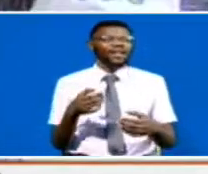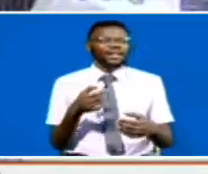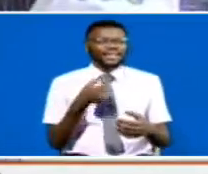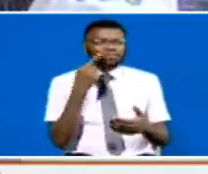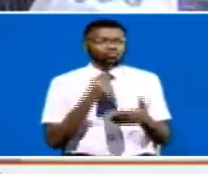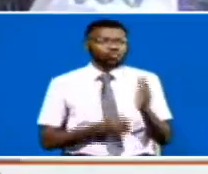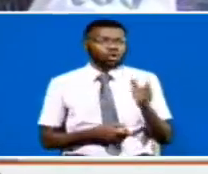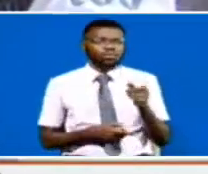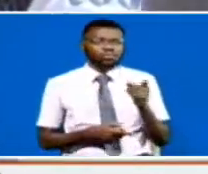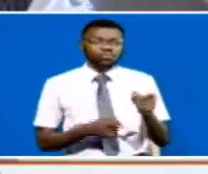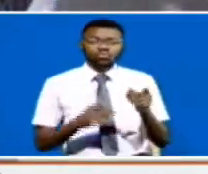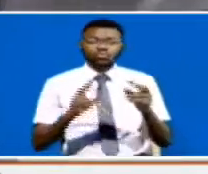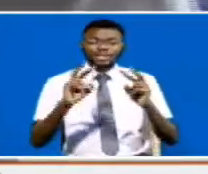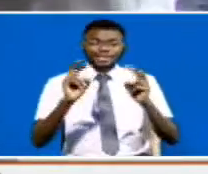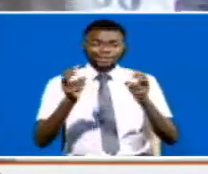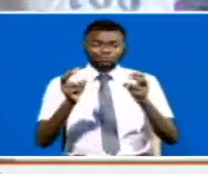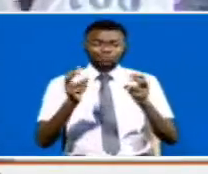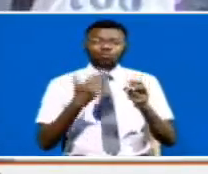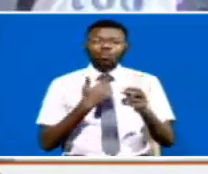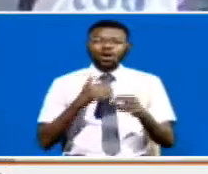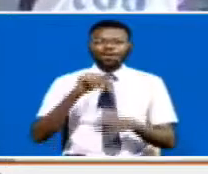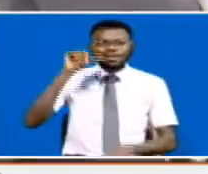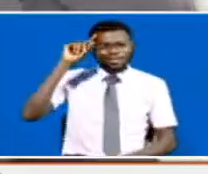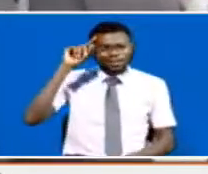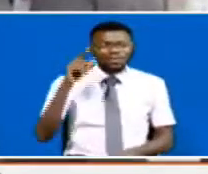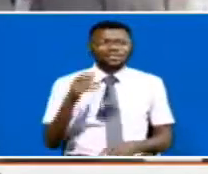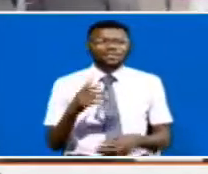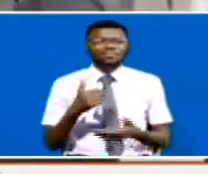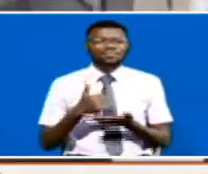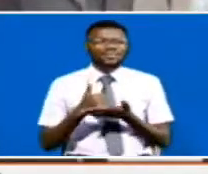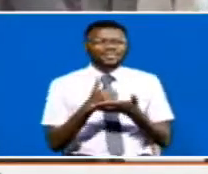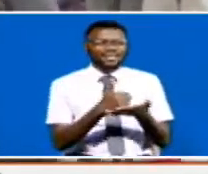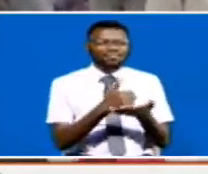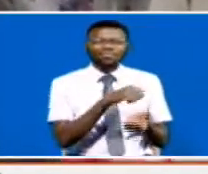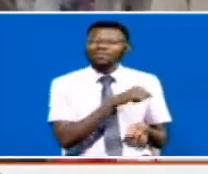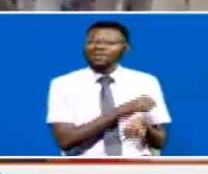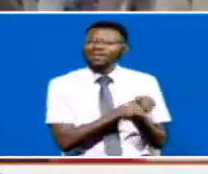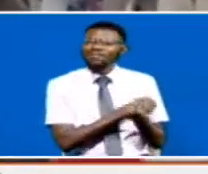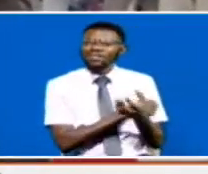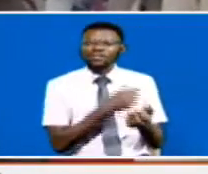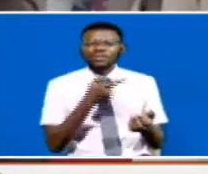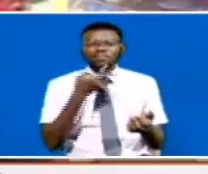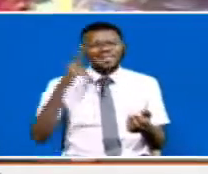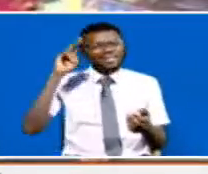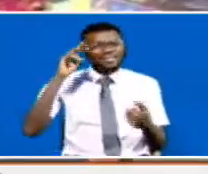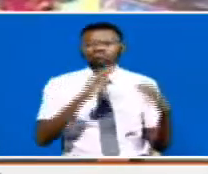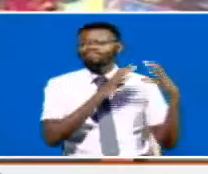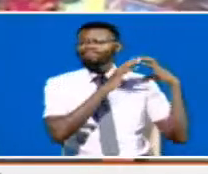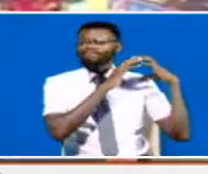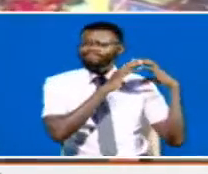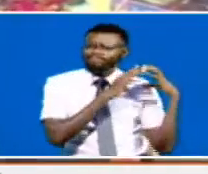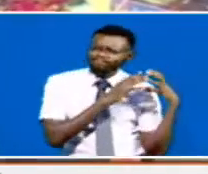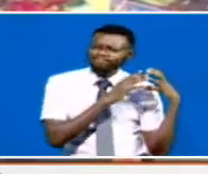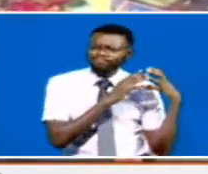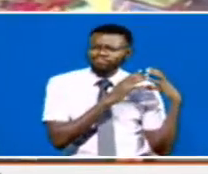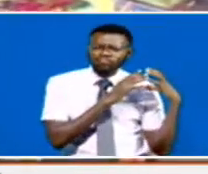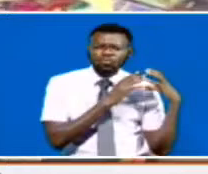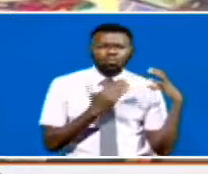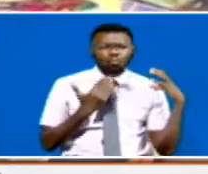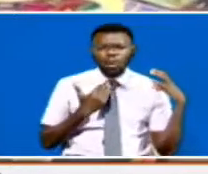ukiangazia swala hilo unaitaka serikali kuingilia kati na kutoa mwongozo wazazi wasichukue mzigo zaidi ya